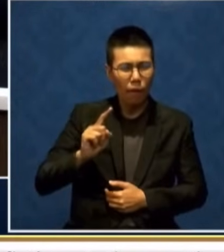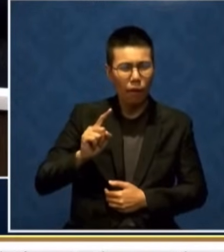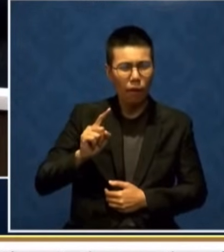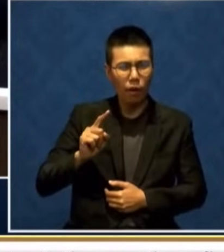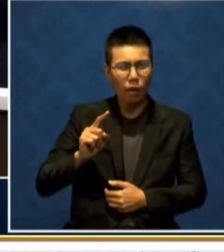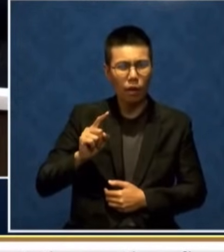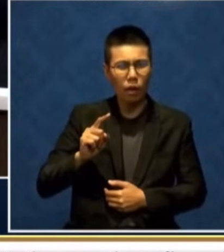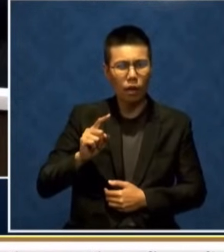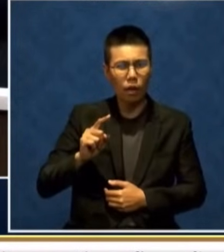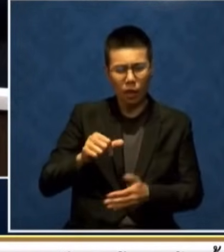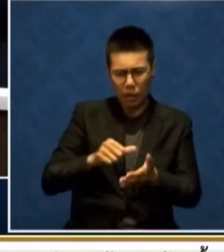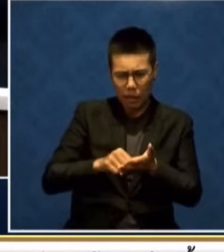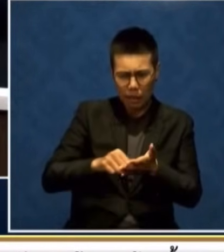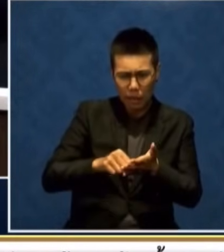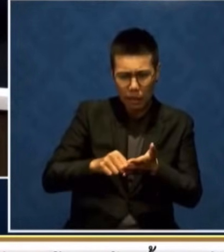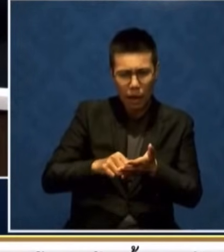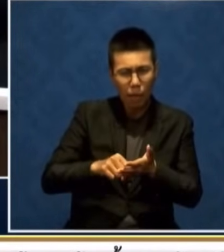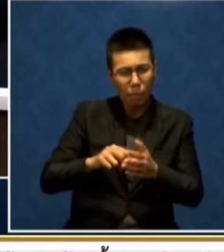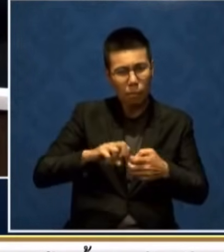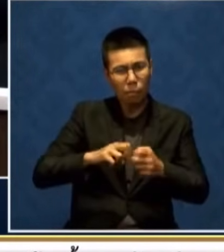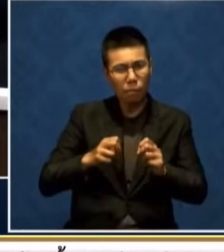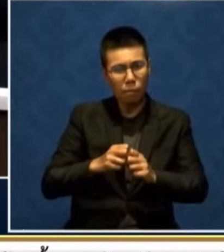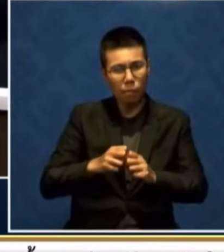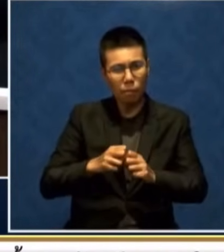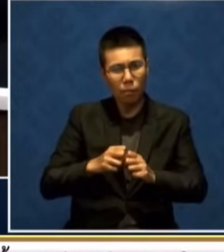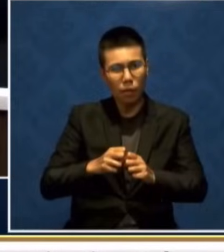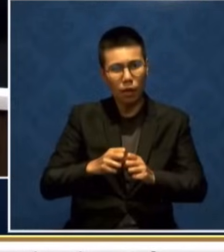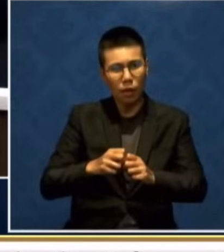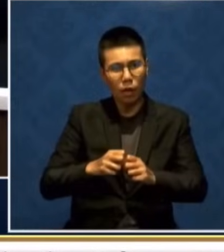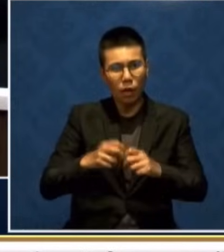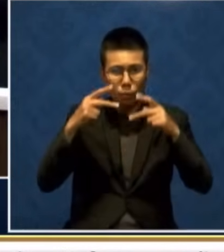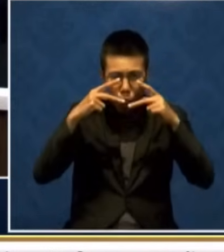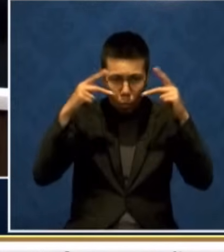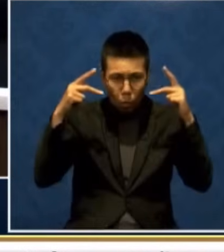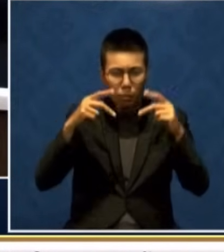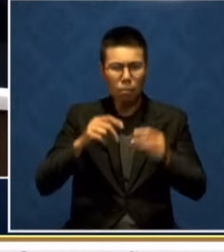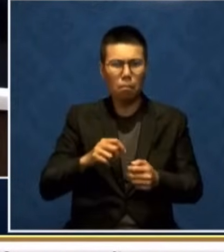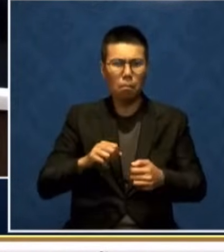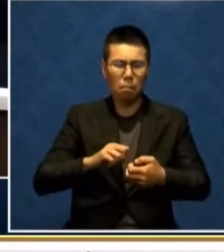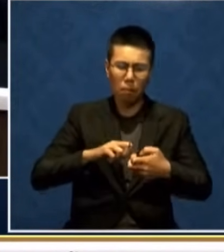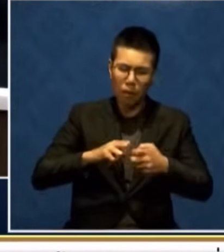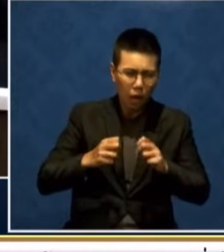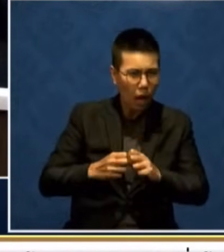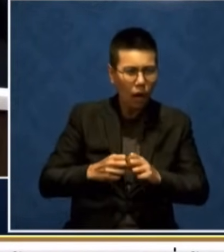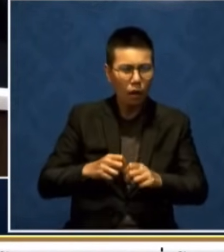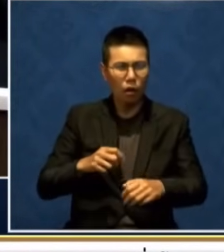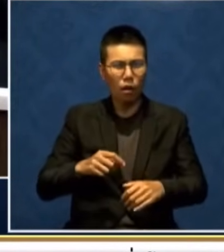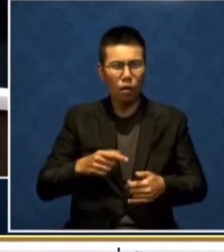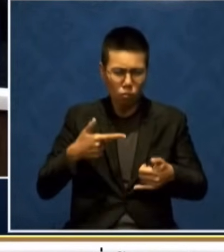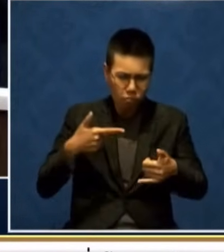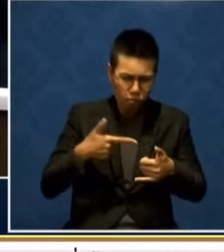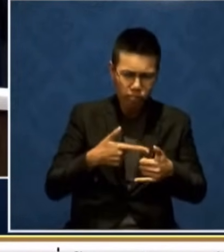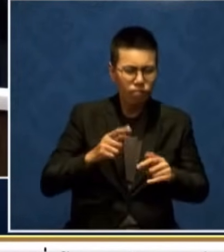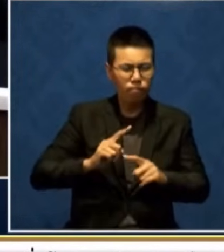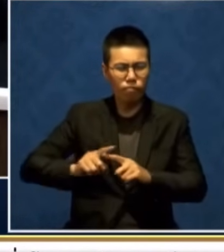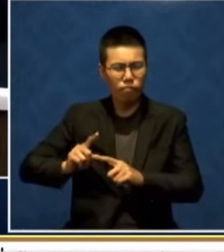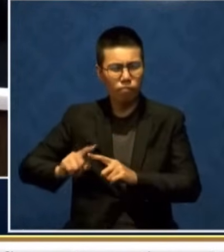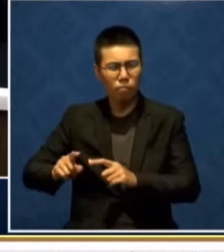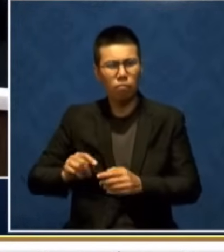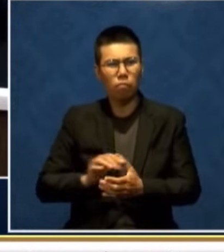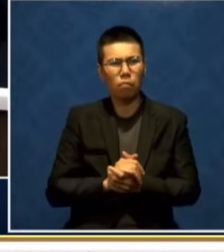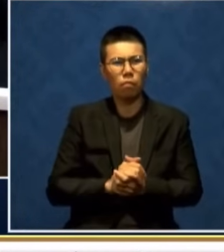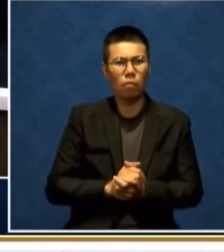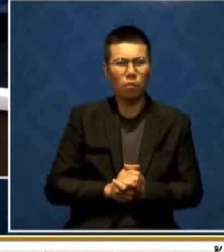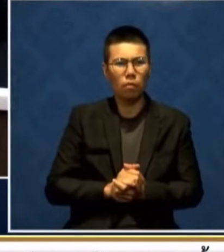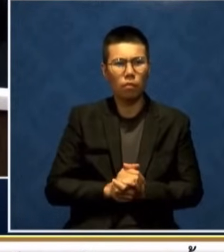ของการแก้ไขปราบปรามอาชญากรรมเพราะในแต่ละพื้นที่อาชญากรรมบางครั้งมันไม่เหมือนกัน